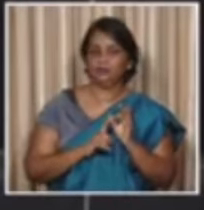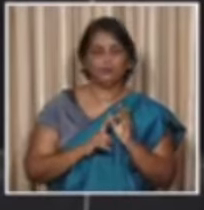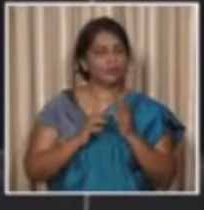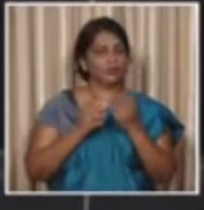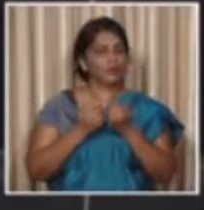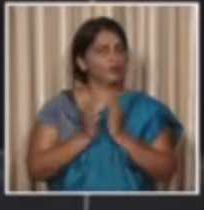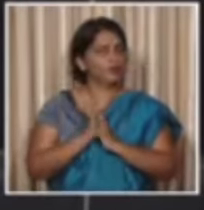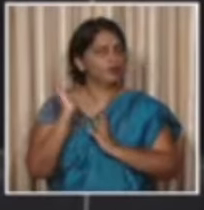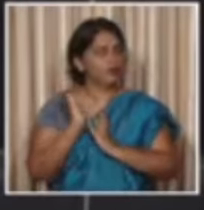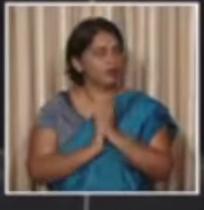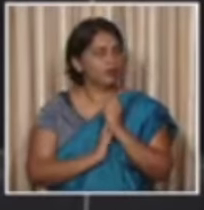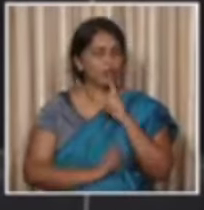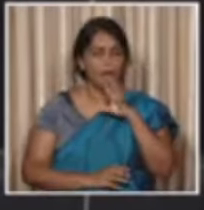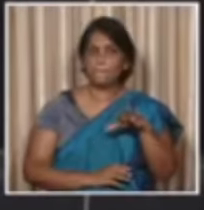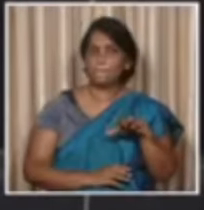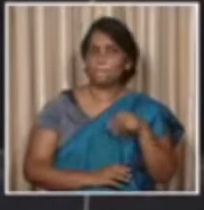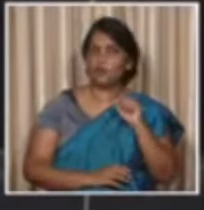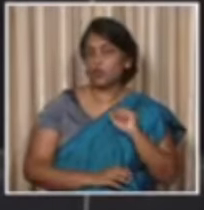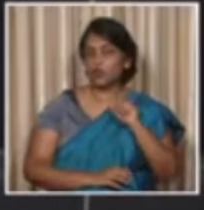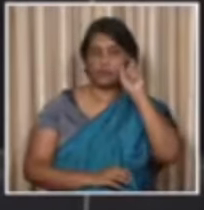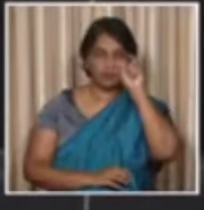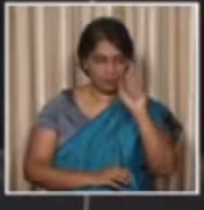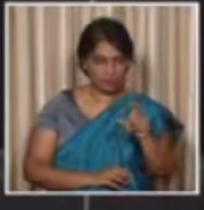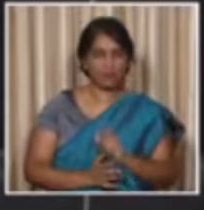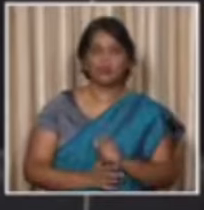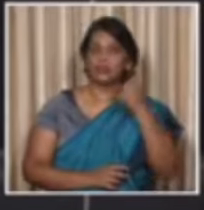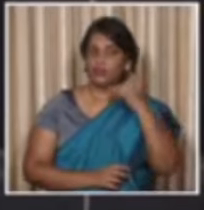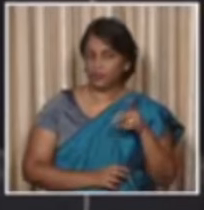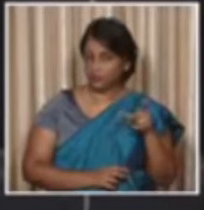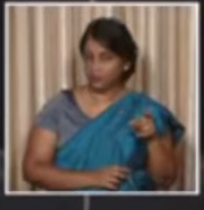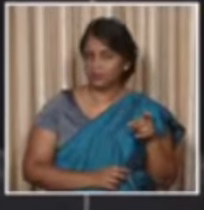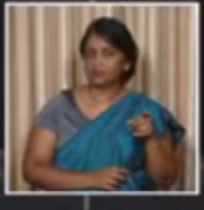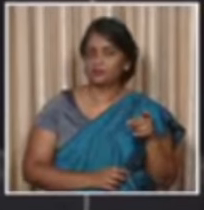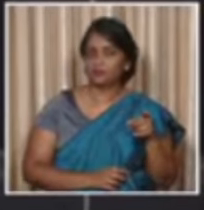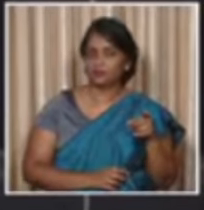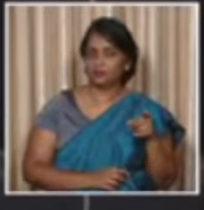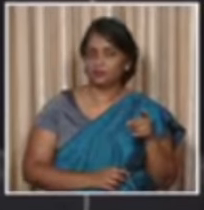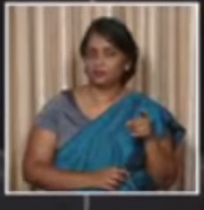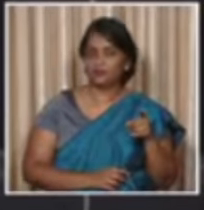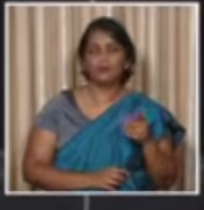තම අයිතිවාසිකම් පාවිච්චි කර හැටි බලන්න. ඒ නිසා